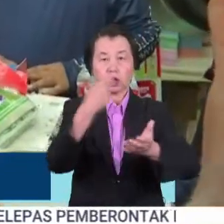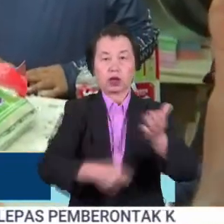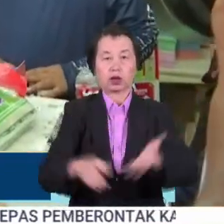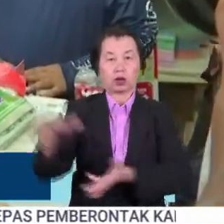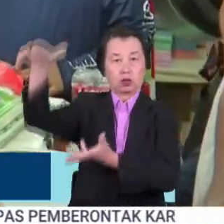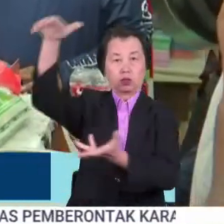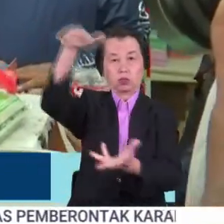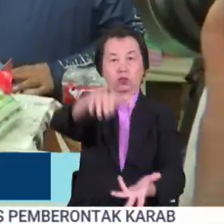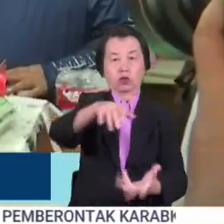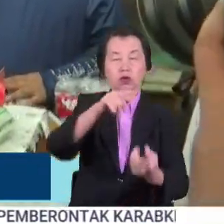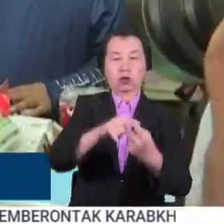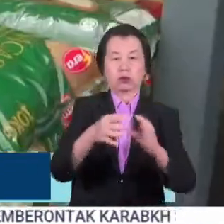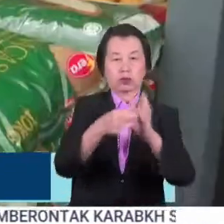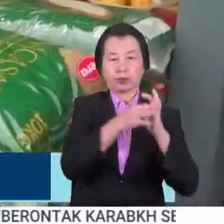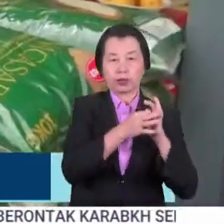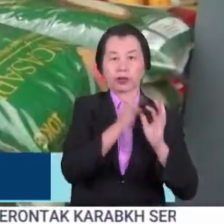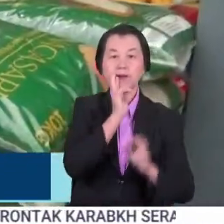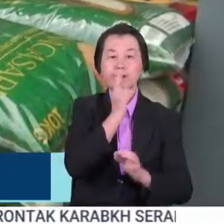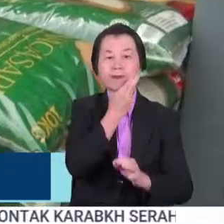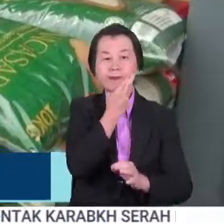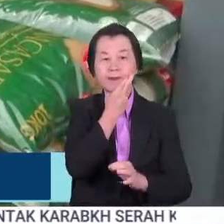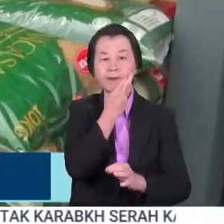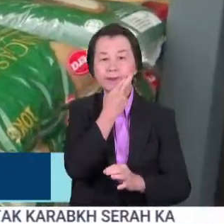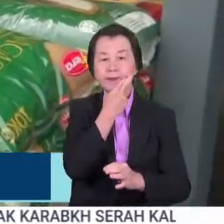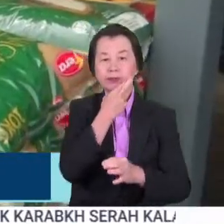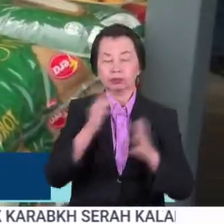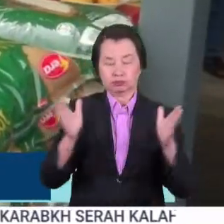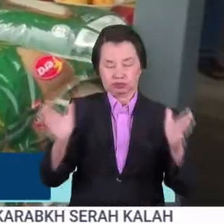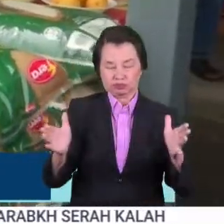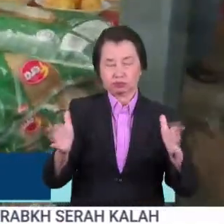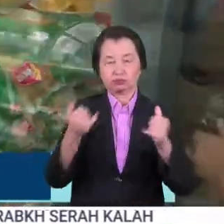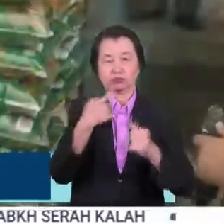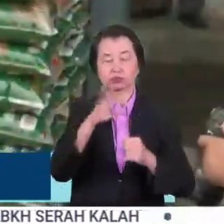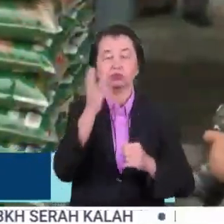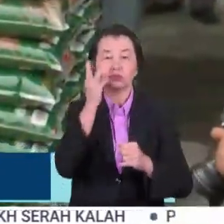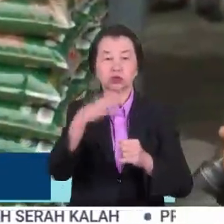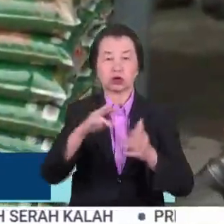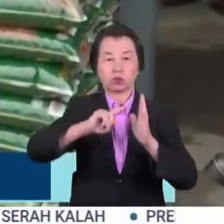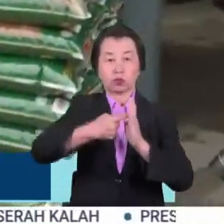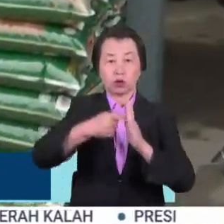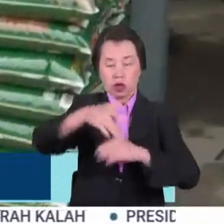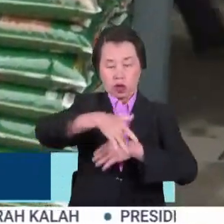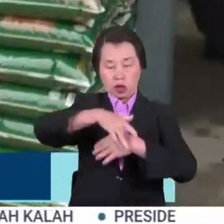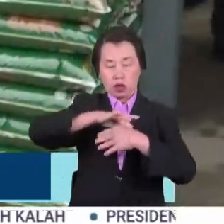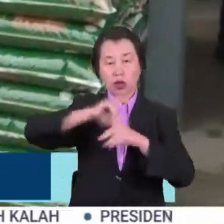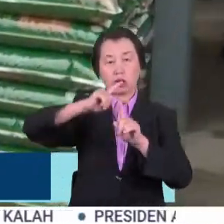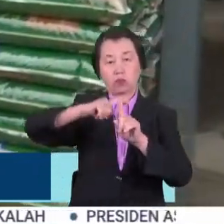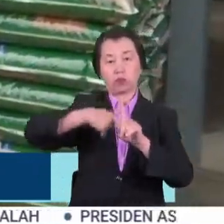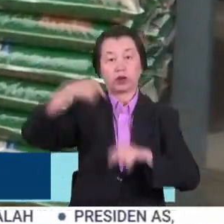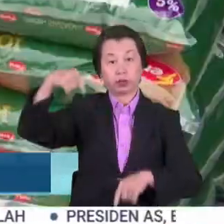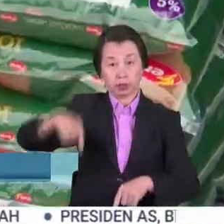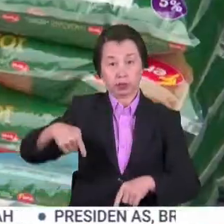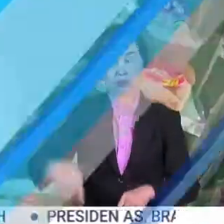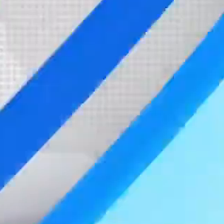harga borong kepada pemilik restoran. Catuan pembelian beras telah bermula sejak awal bulan ini.